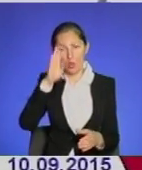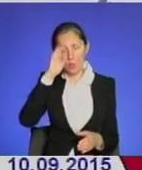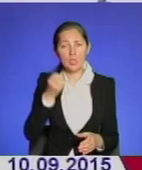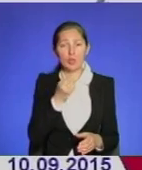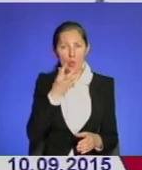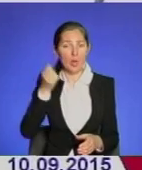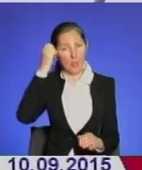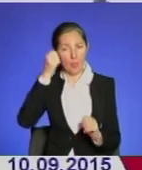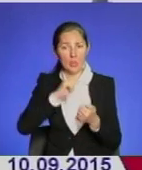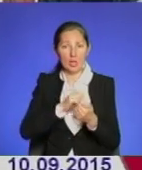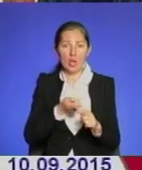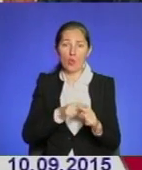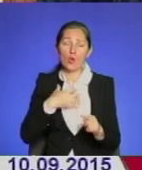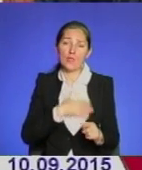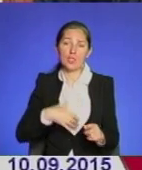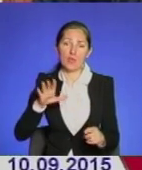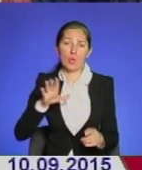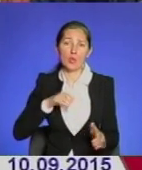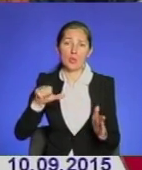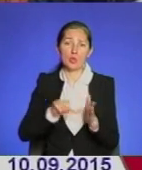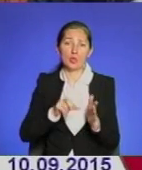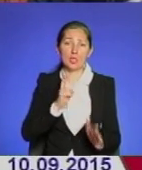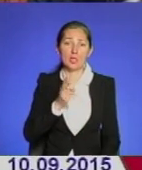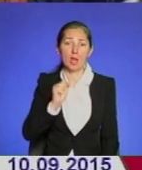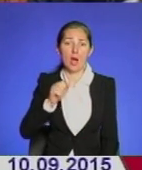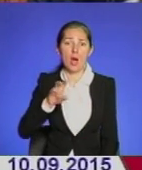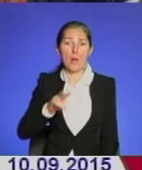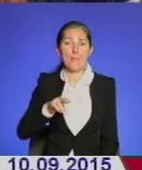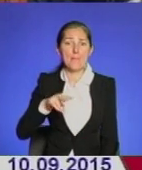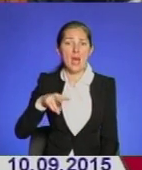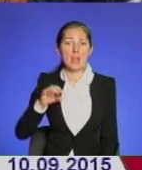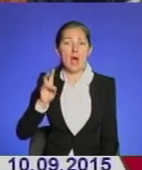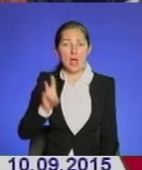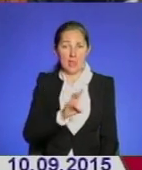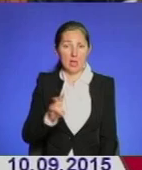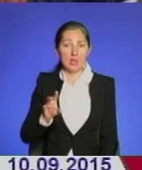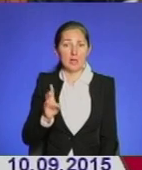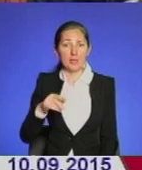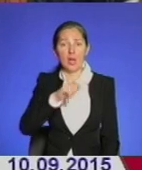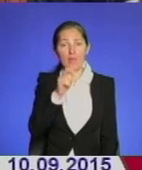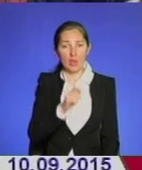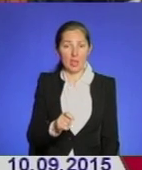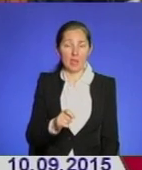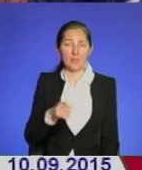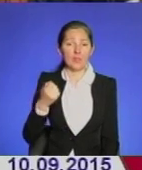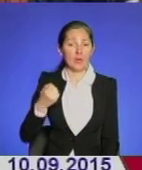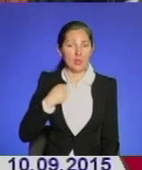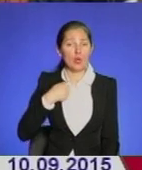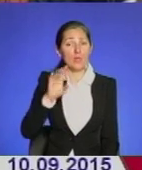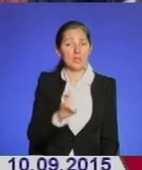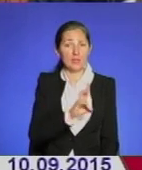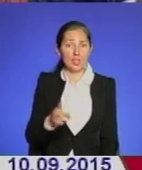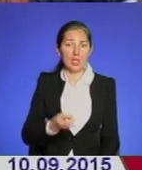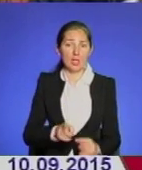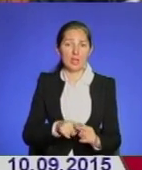капеланів на передовій. Військовий капелан, як би там не було, це той духовник, який завжди має свою підтримку